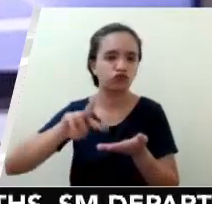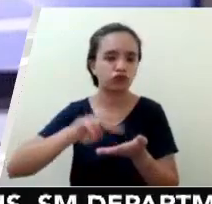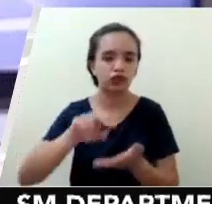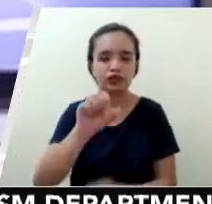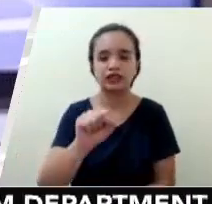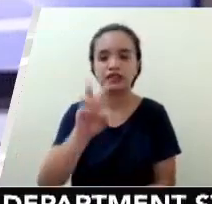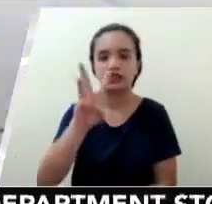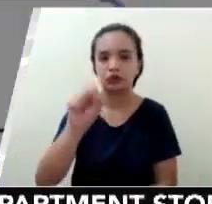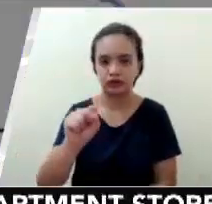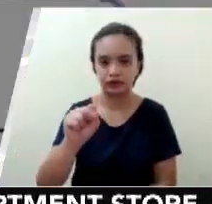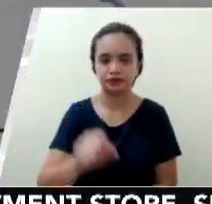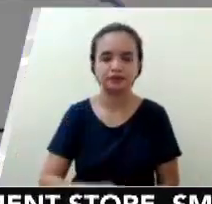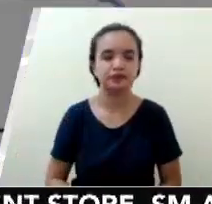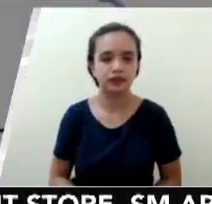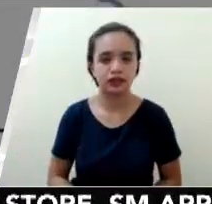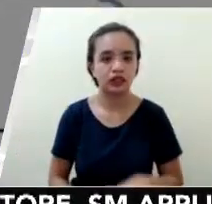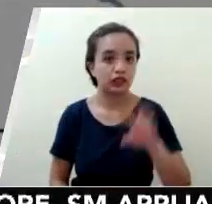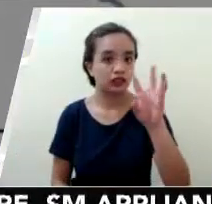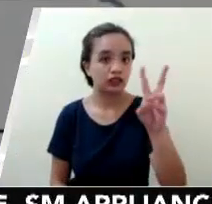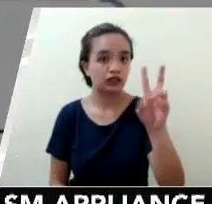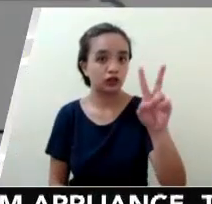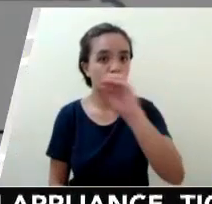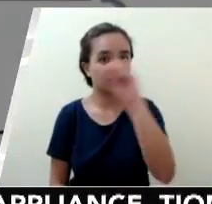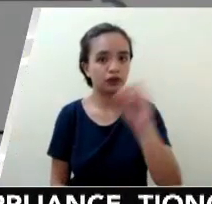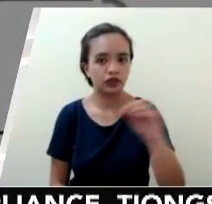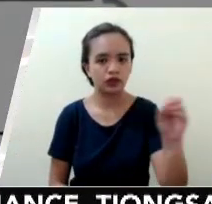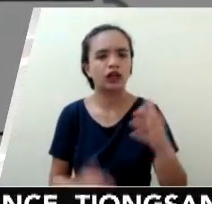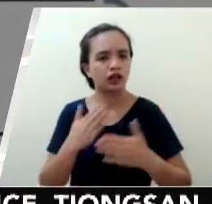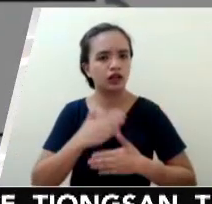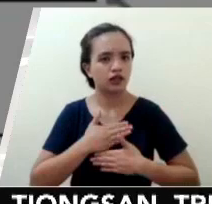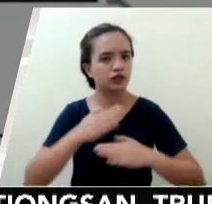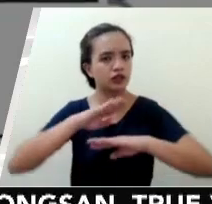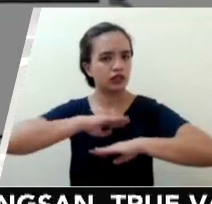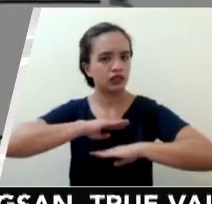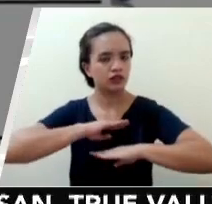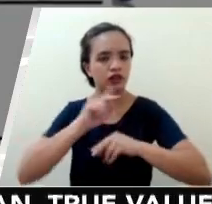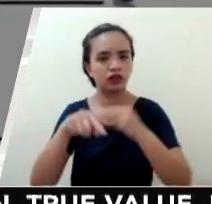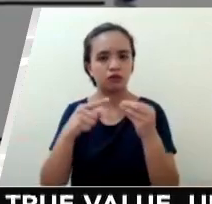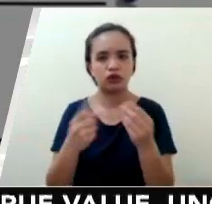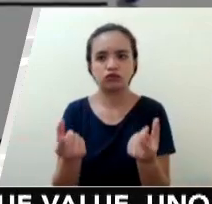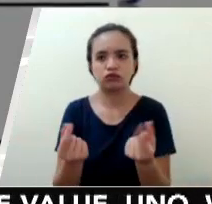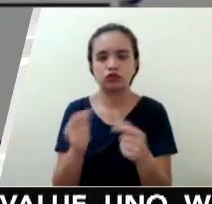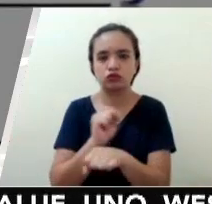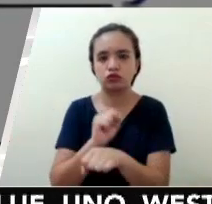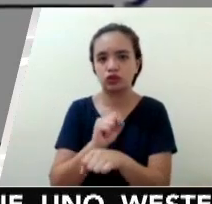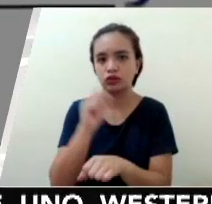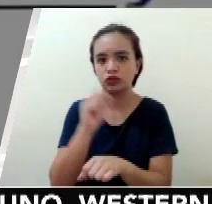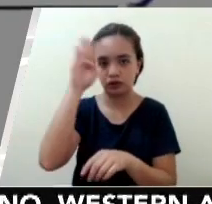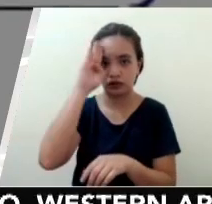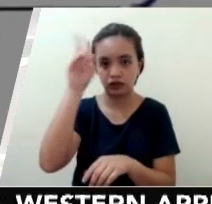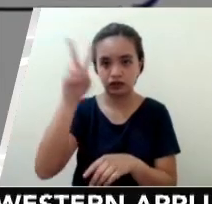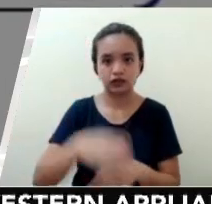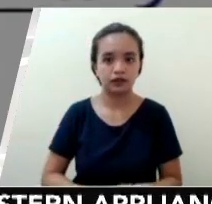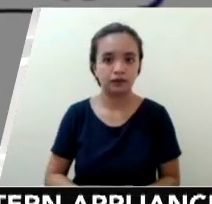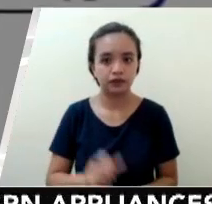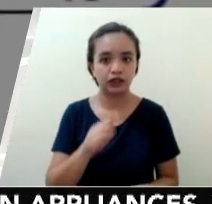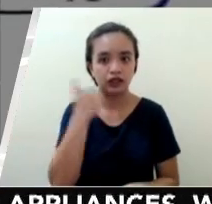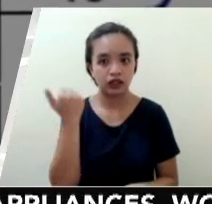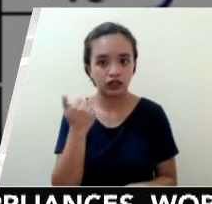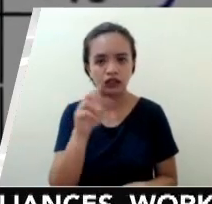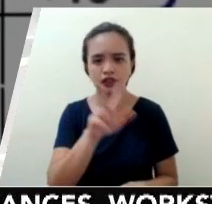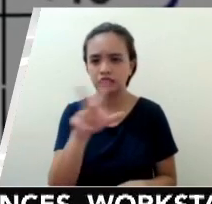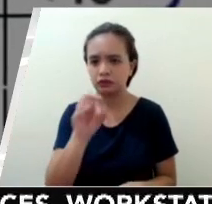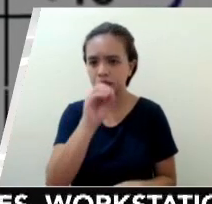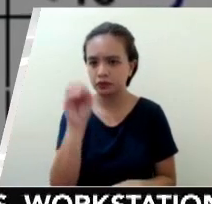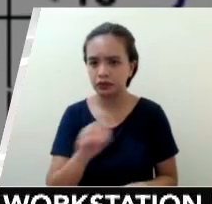SWS. 62% ang nasiyahan sa performance ng Pangulo, 22% ang di nasiyahan, 15% ang